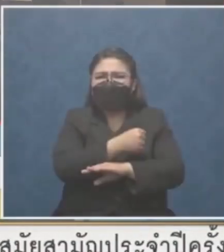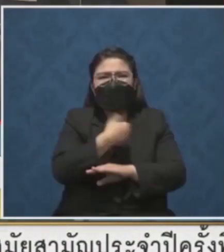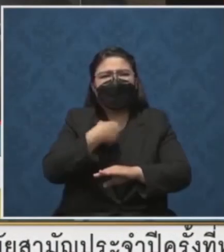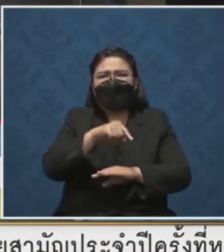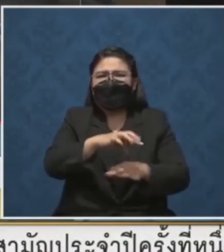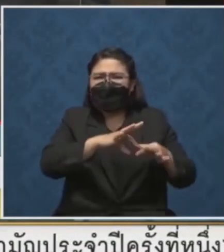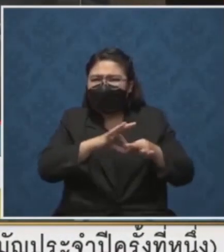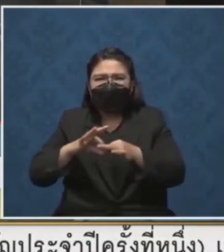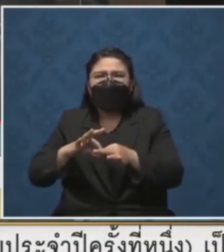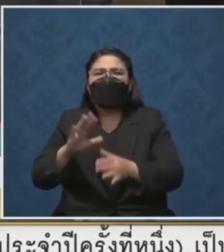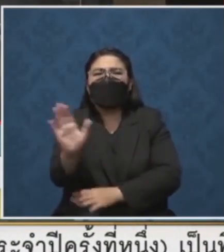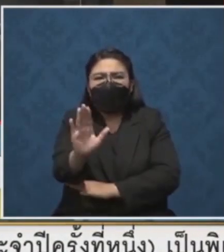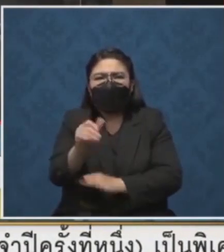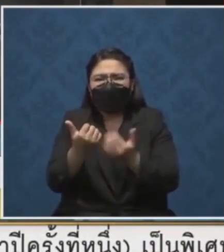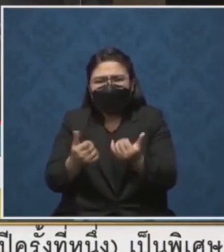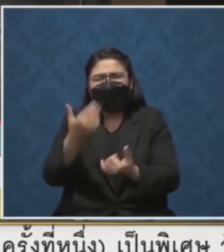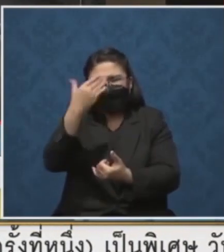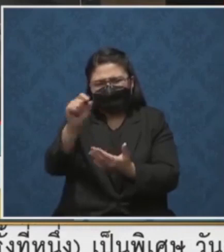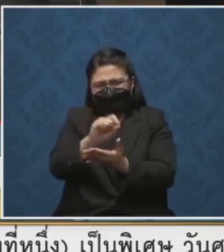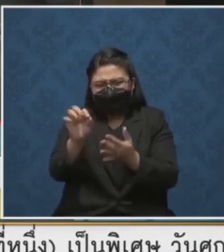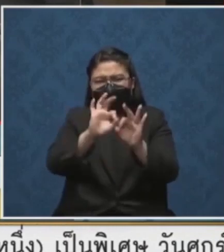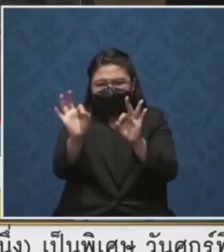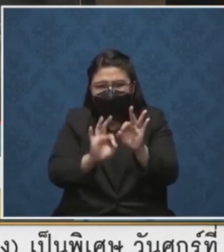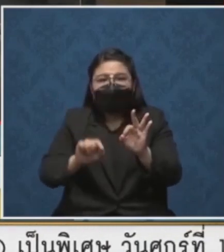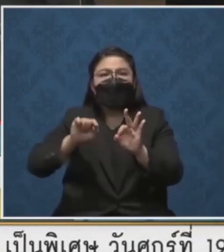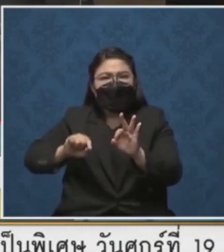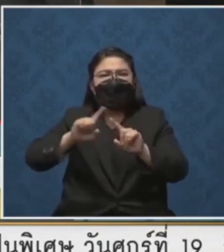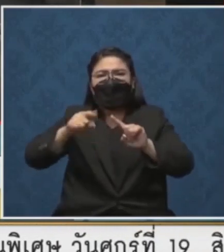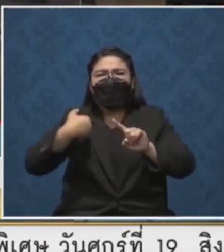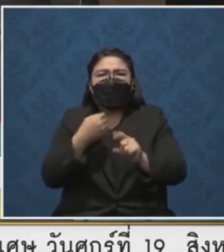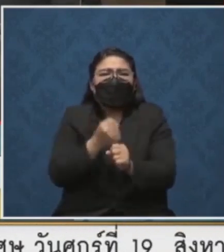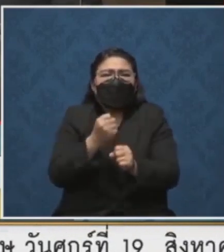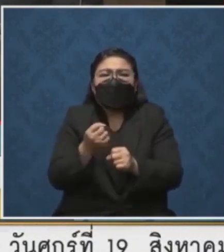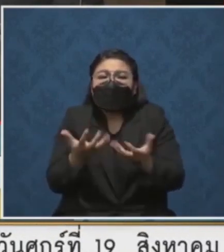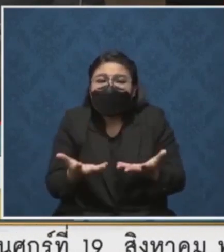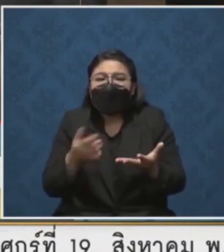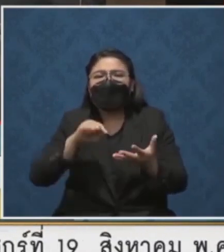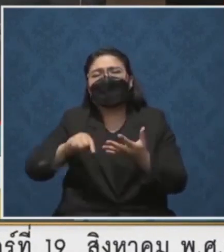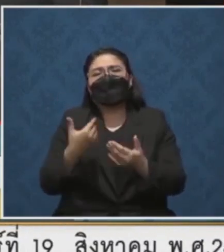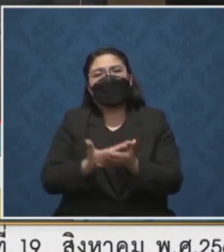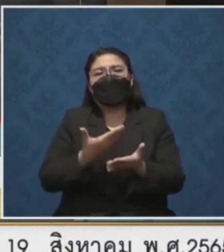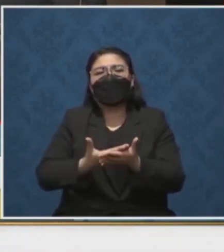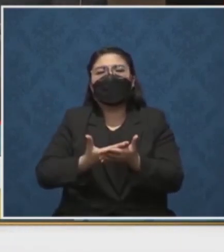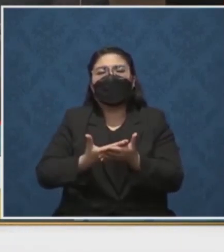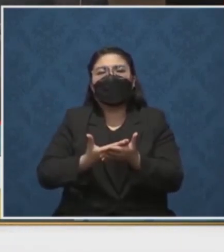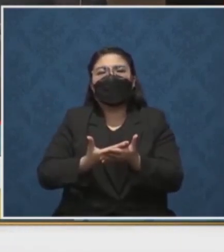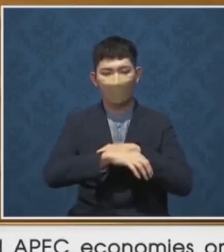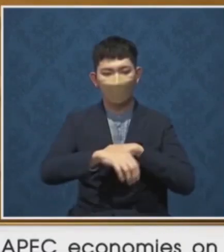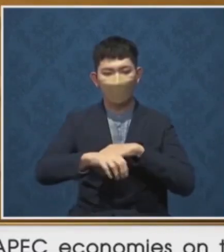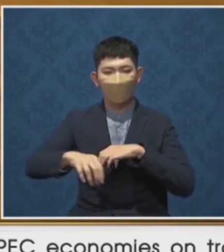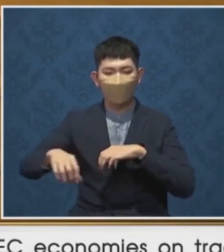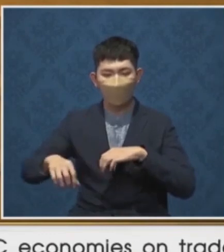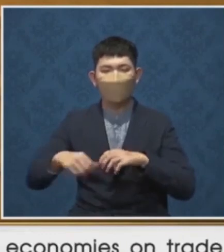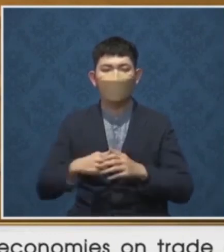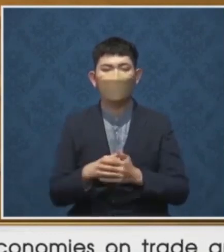าร่างพรบ.งบประมาณรายจ่ายประจำปีพุทธศักราช2566วาระ2ว